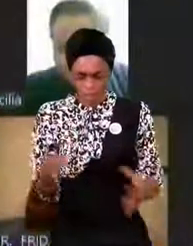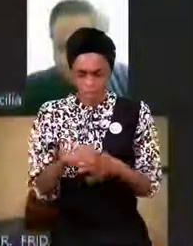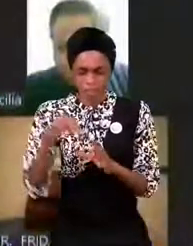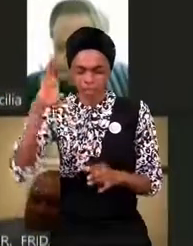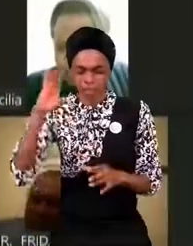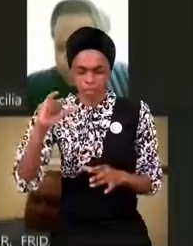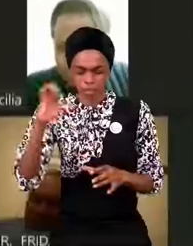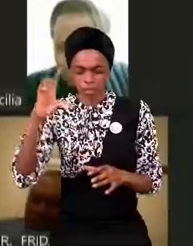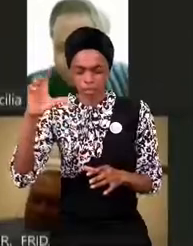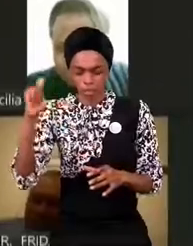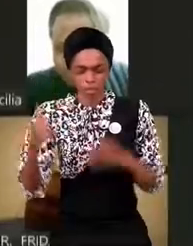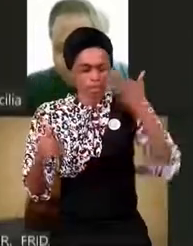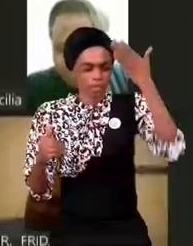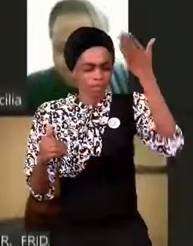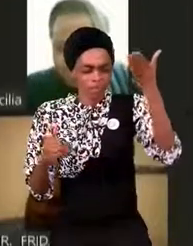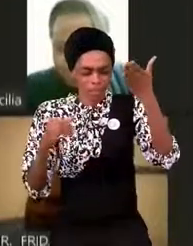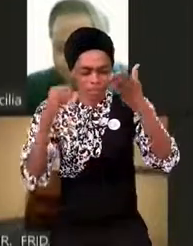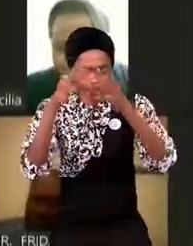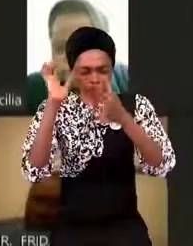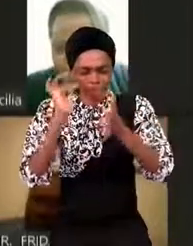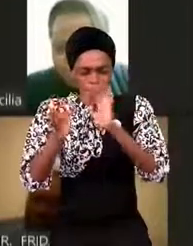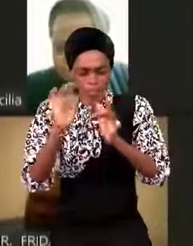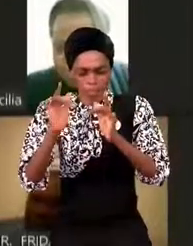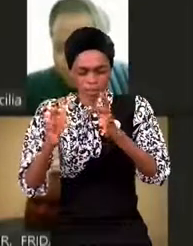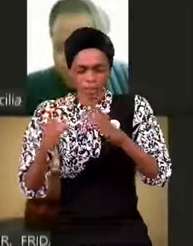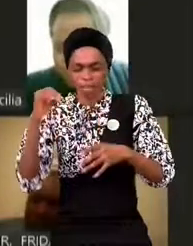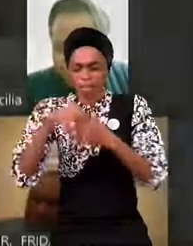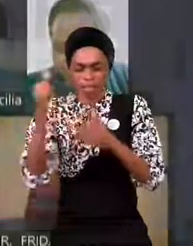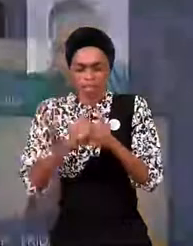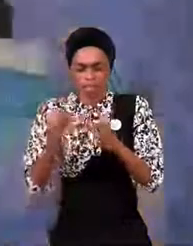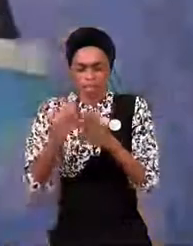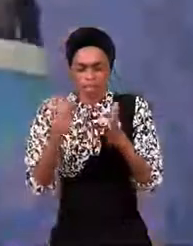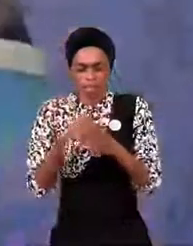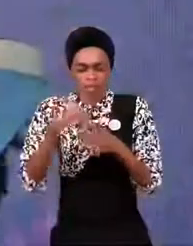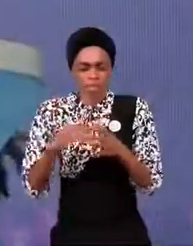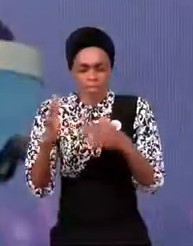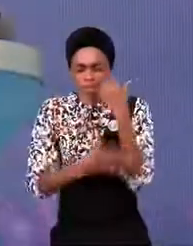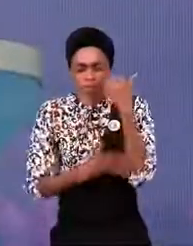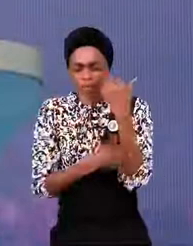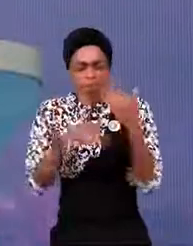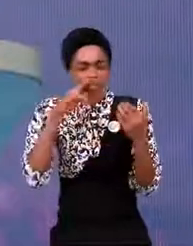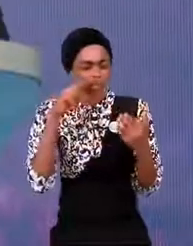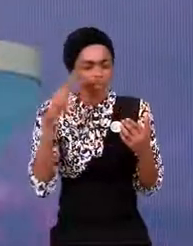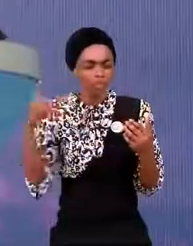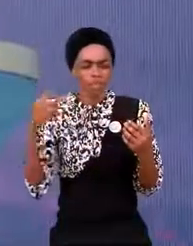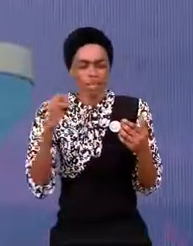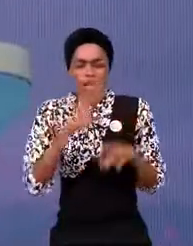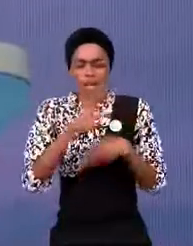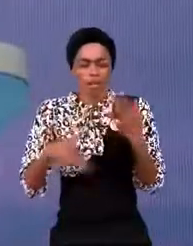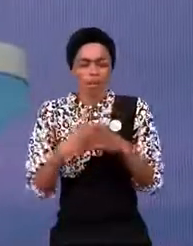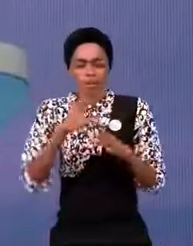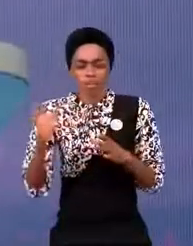ligne, dans chaque état, dans notre pays au Nigeria, dans tous les pays de l'Afrique, hors de